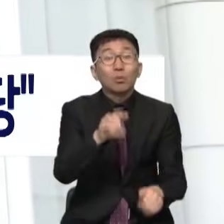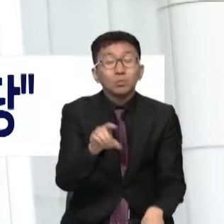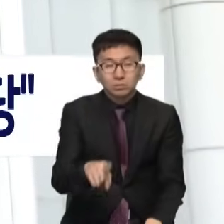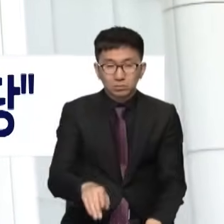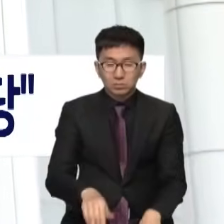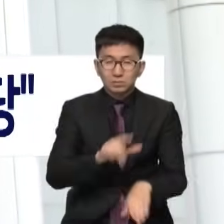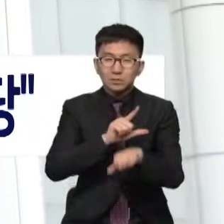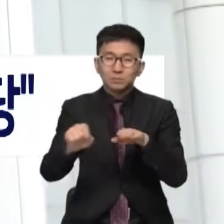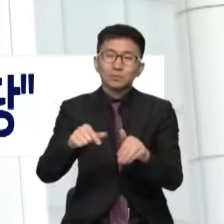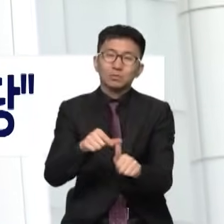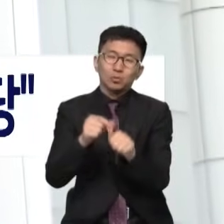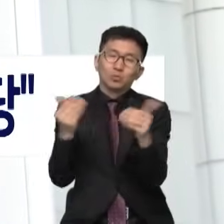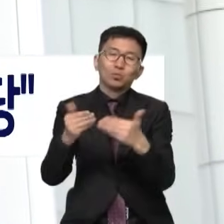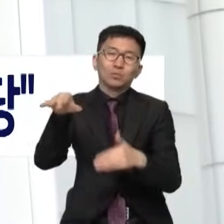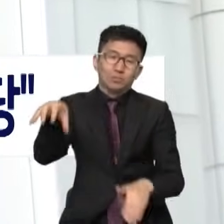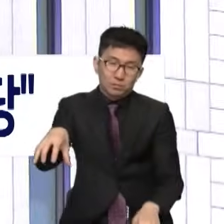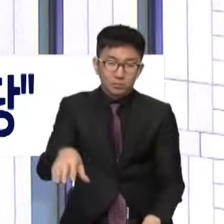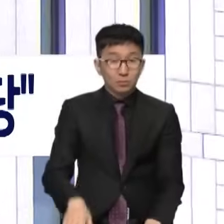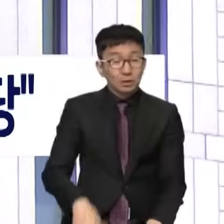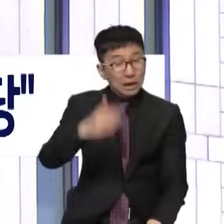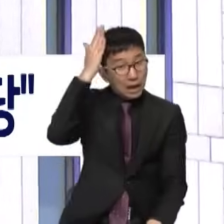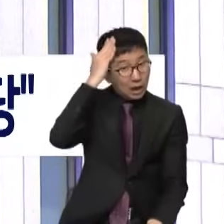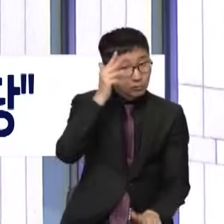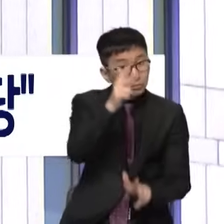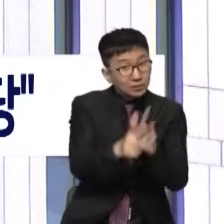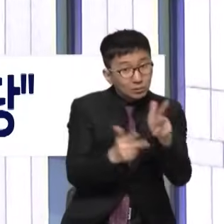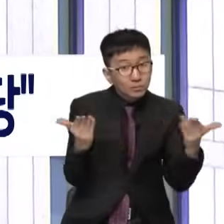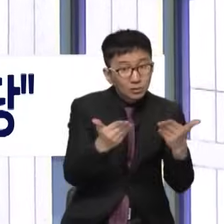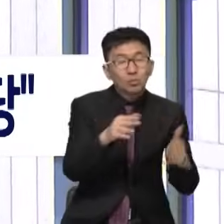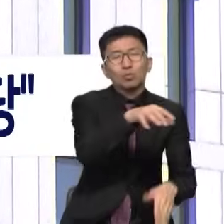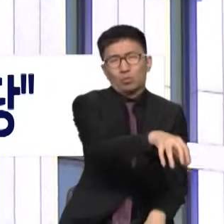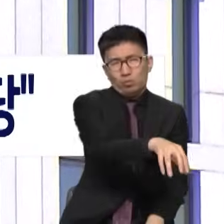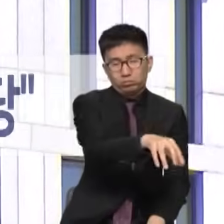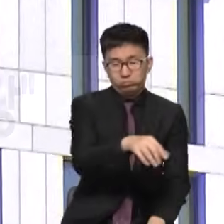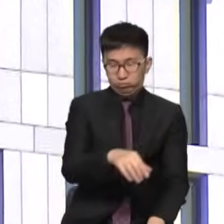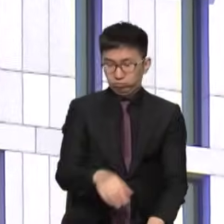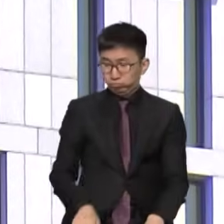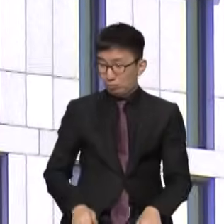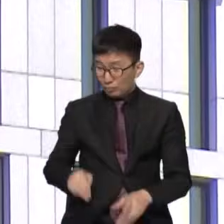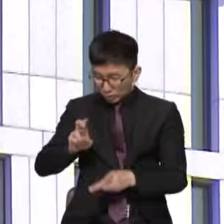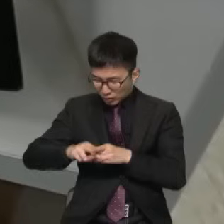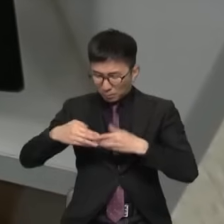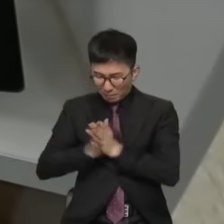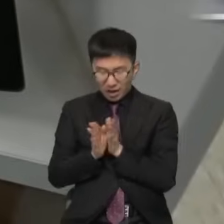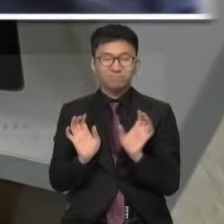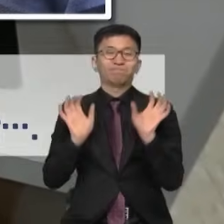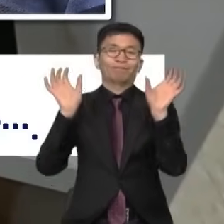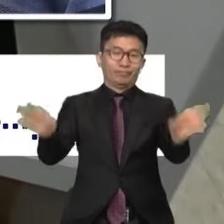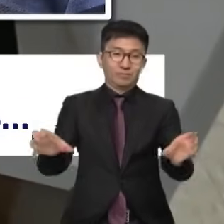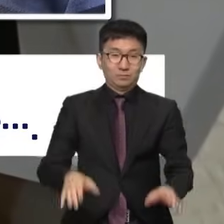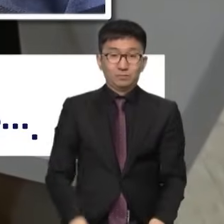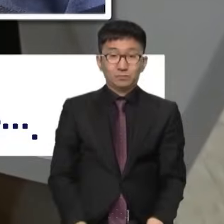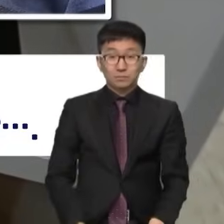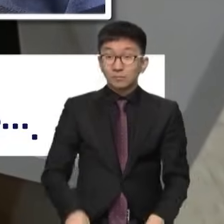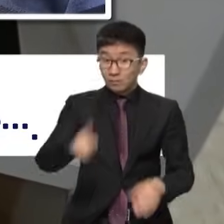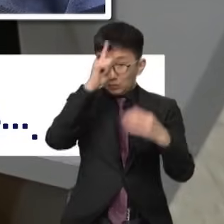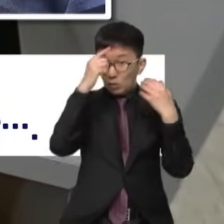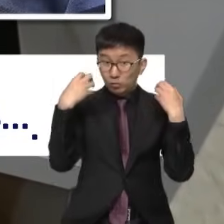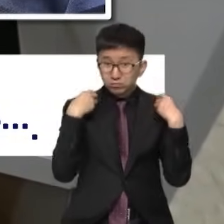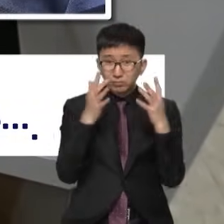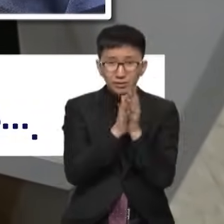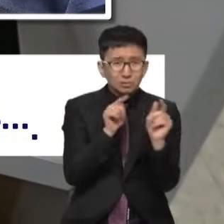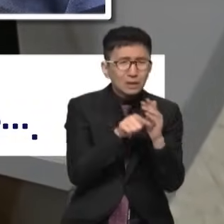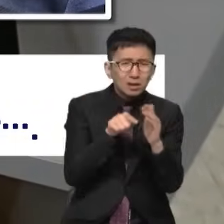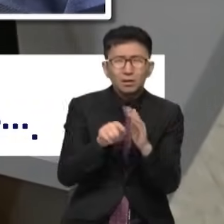고용노동관서와 한국산업인력공단이 직접 담당한다는 게 정부 입장입니다. 국가기관에 찾아다니는 걸